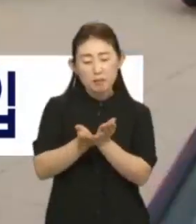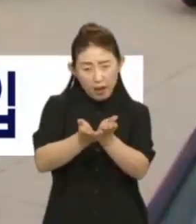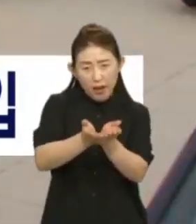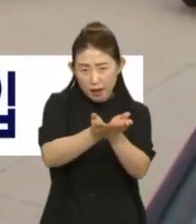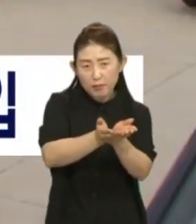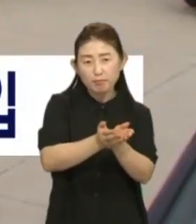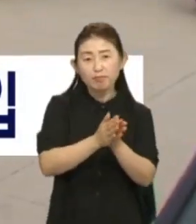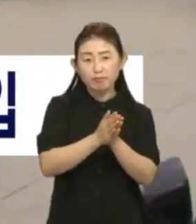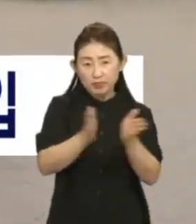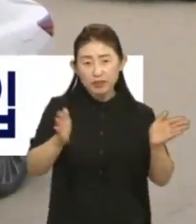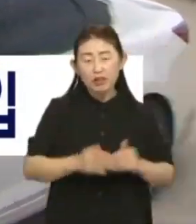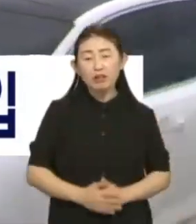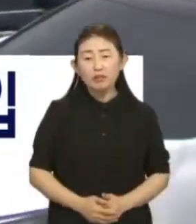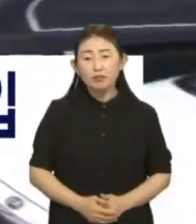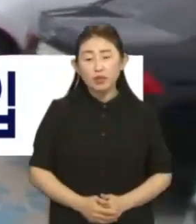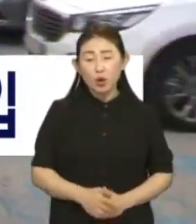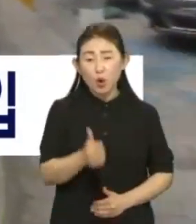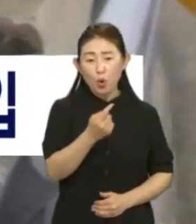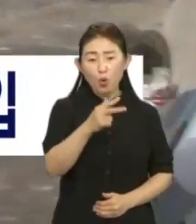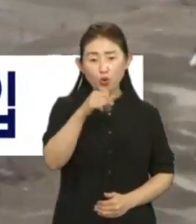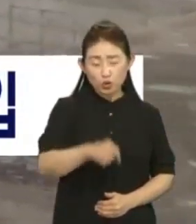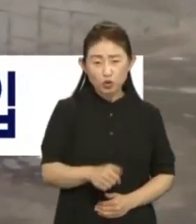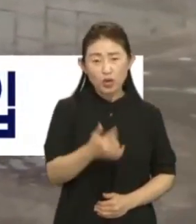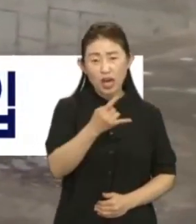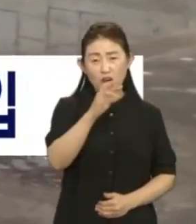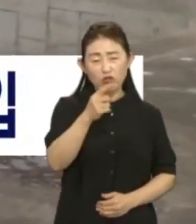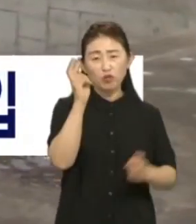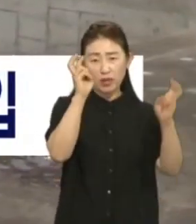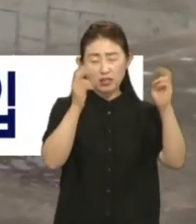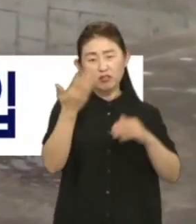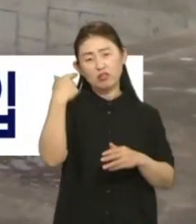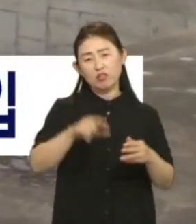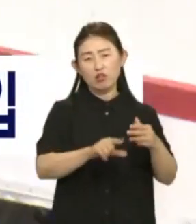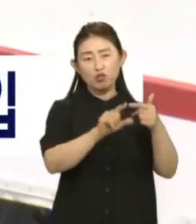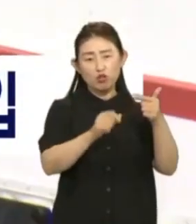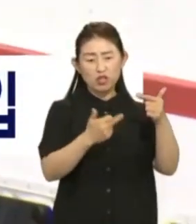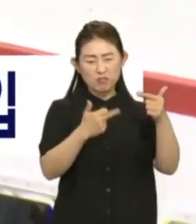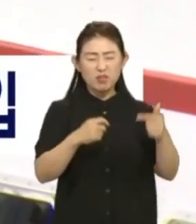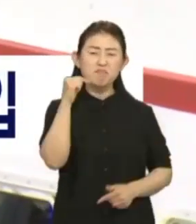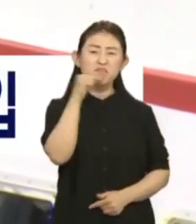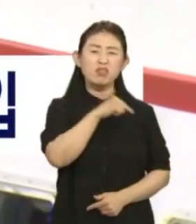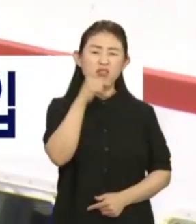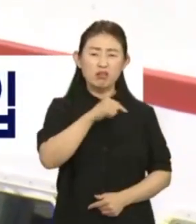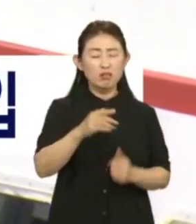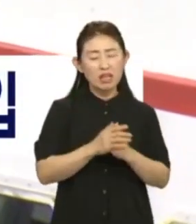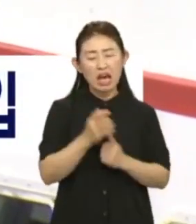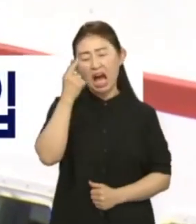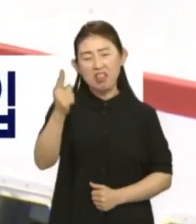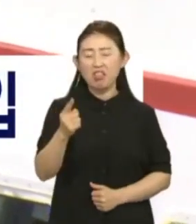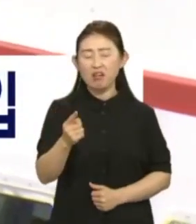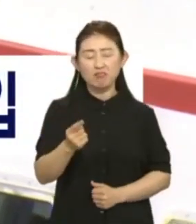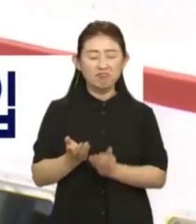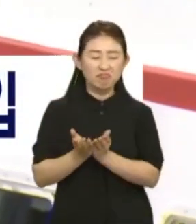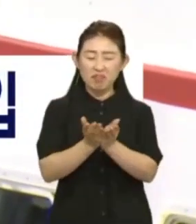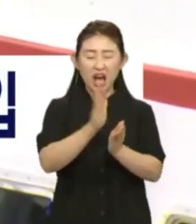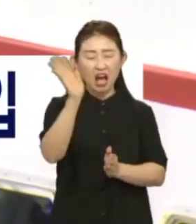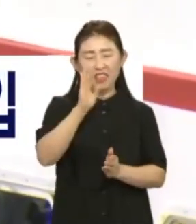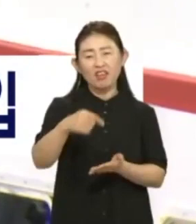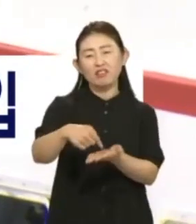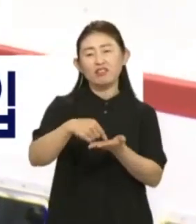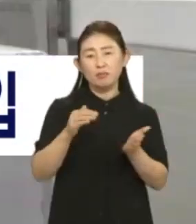했습니다 도선사업자인 홍주해운은 지난달 17일 적자 누적을 이유로 한 달 동안 휴업 신고를